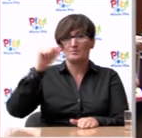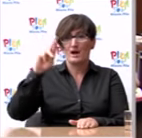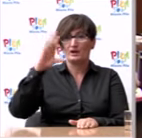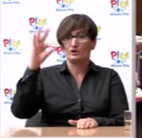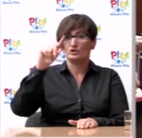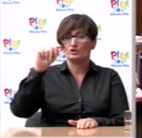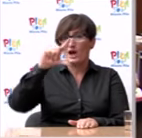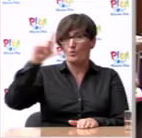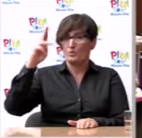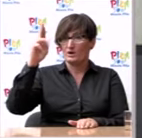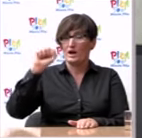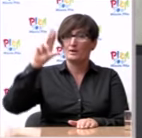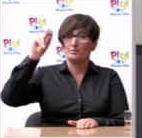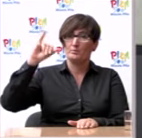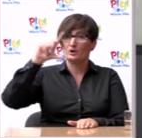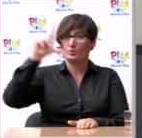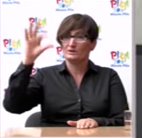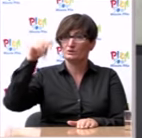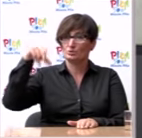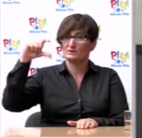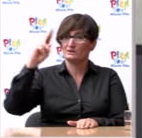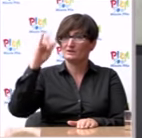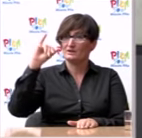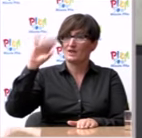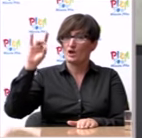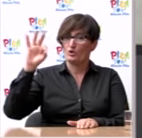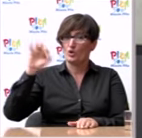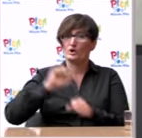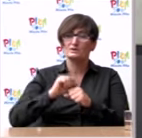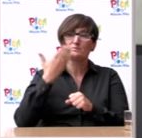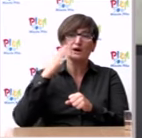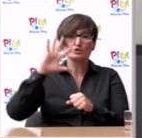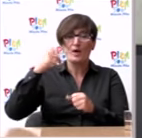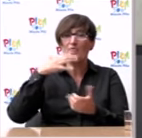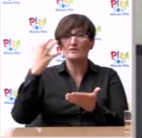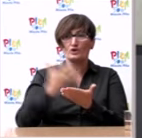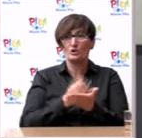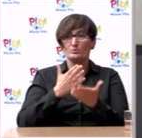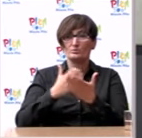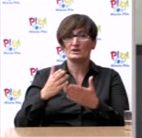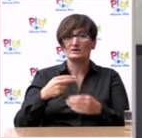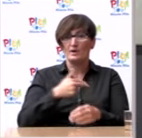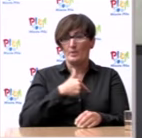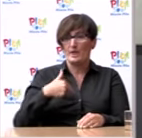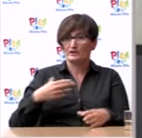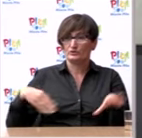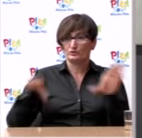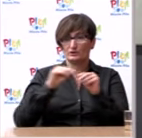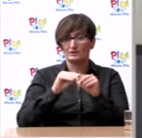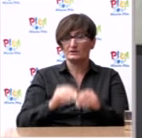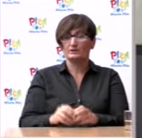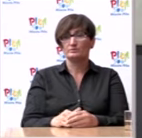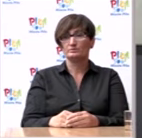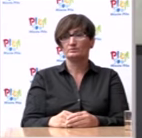która już jest bardzo ładnie wykorzystywana przez nas wszystkich i mało kto wiedział, że jest nasza tylko